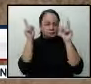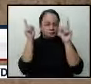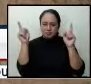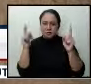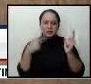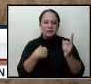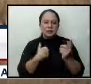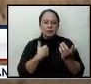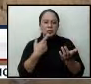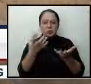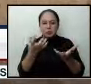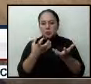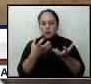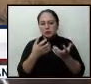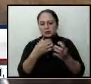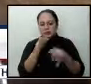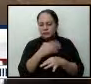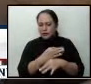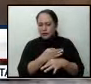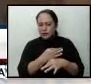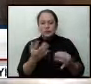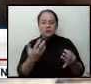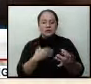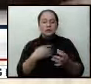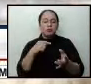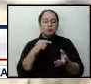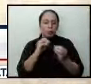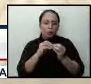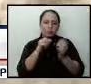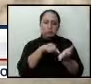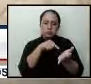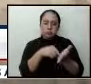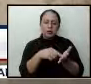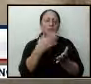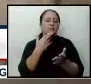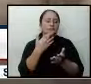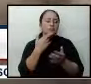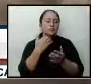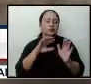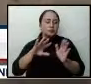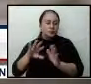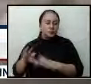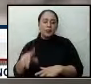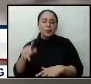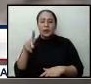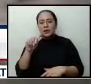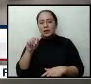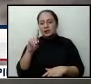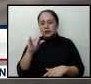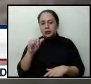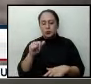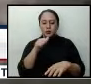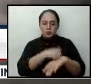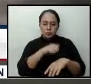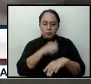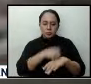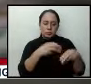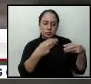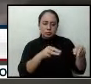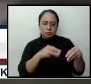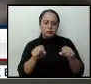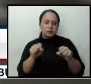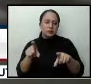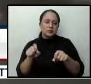fix. Para maging abot kaya pang presyo ng asukal, bukod sa mga kadiwa store at palengke, ibibenta na rin sa mga